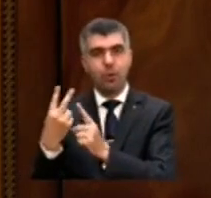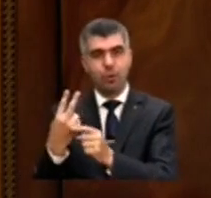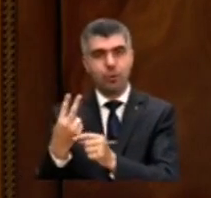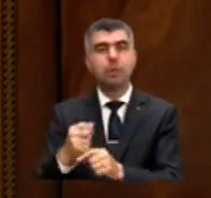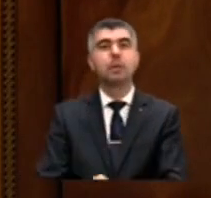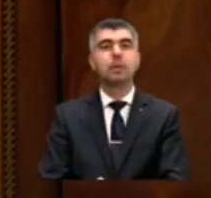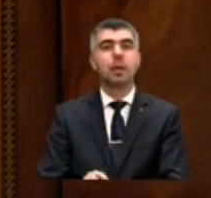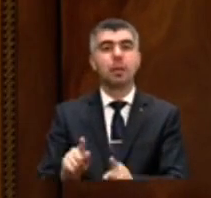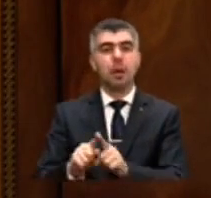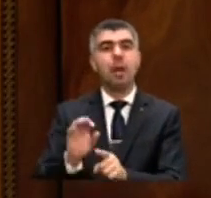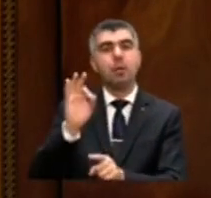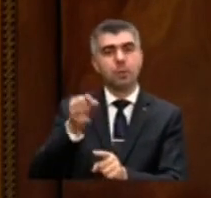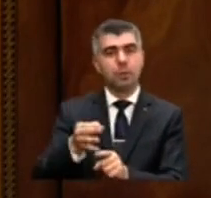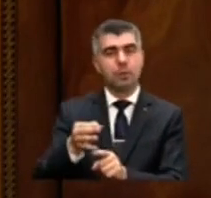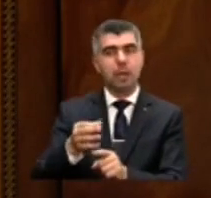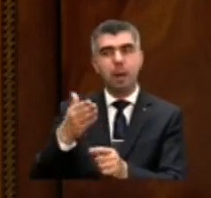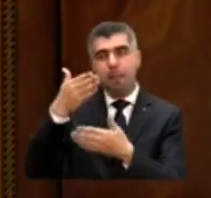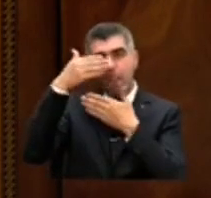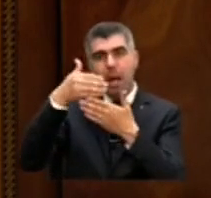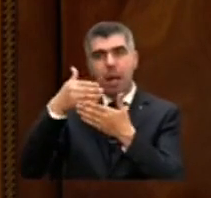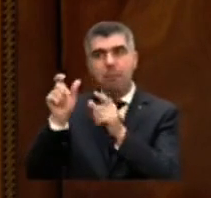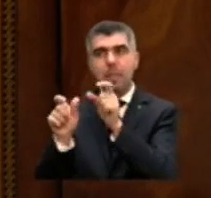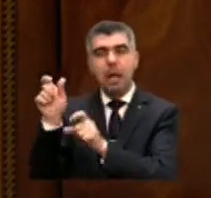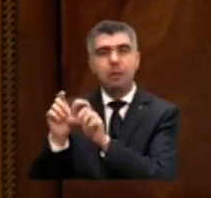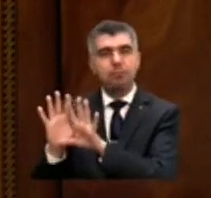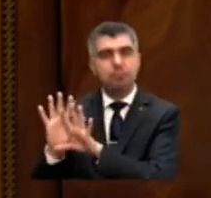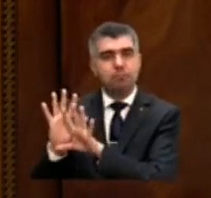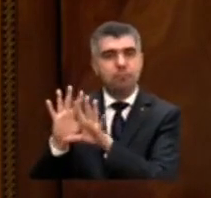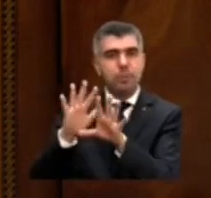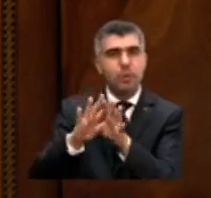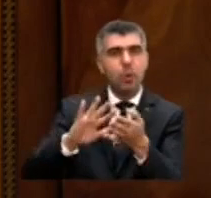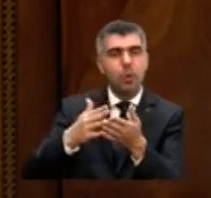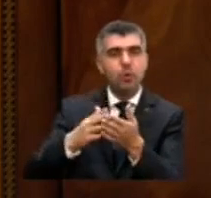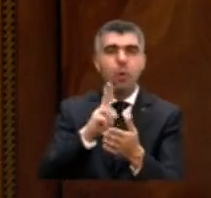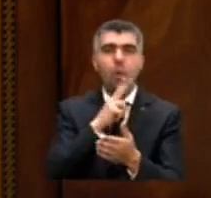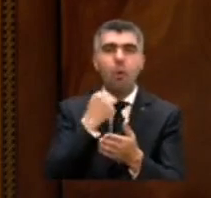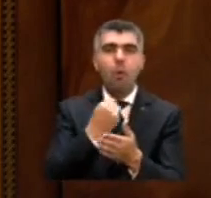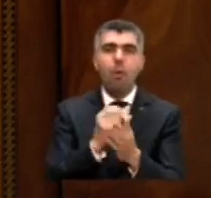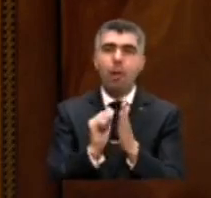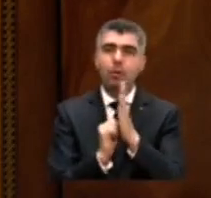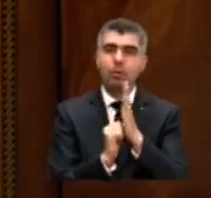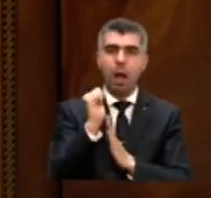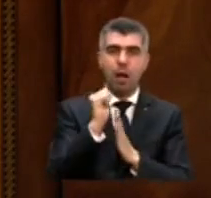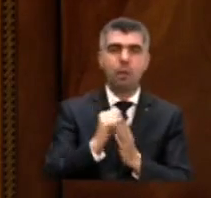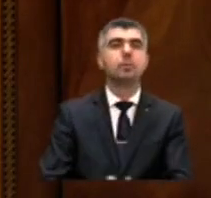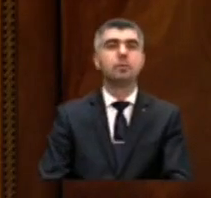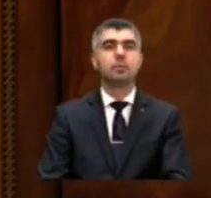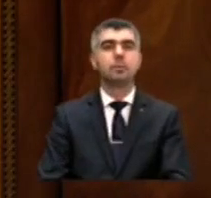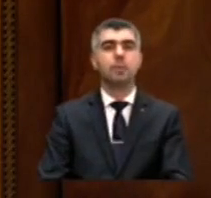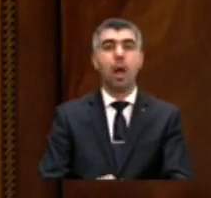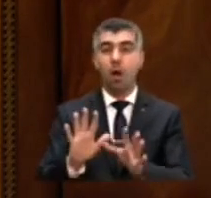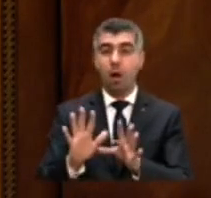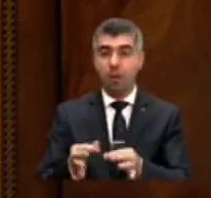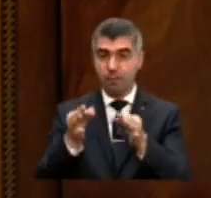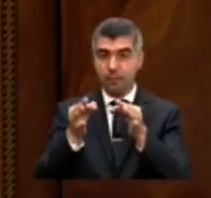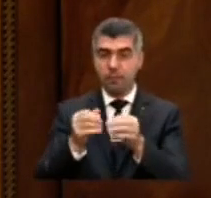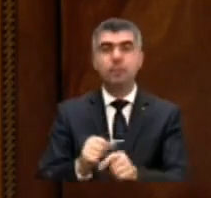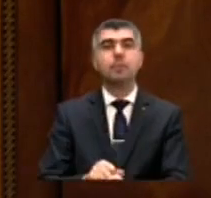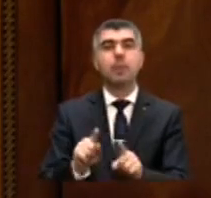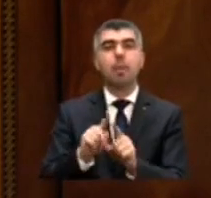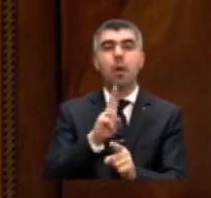لمنظومة إدارية تتصدى فيها الدولة المعادلة الاجتماعية، ولبلوغ هذا الهدف ستوجه